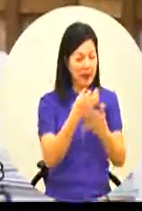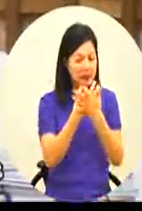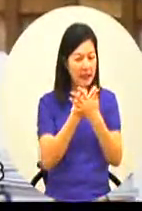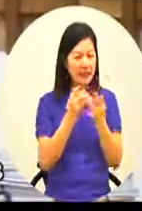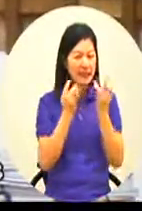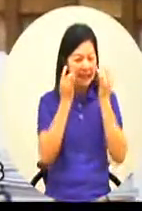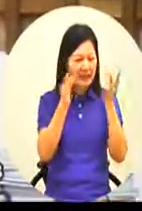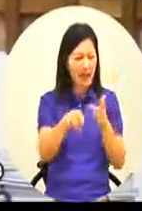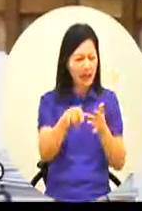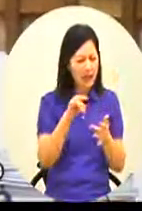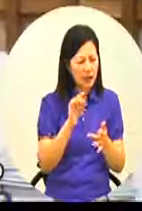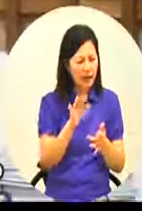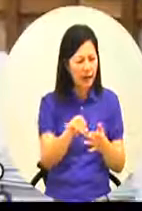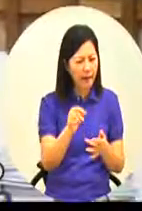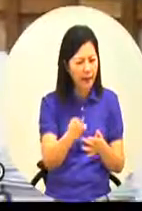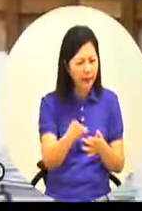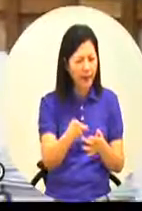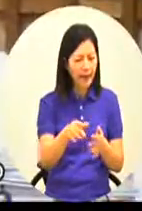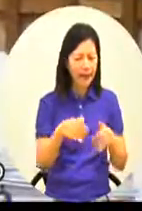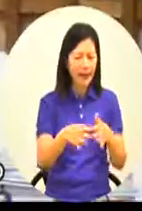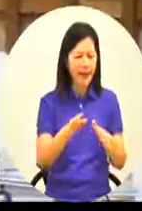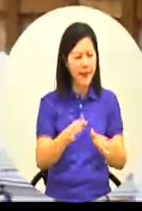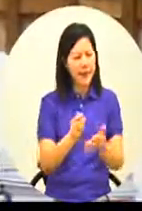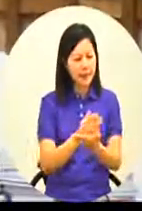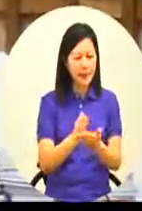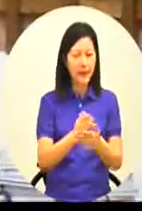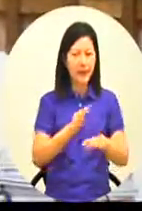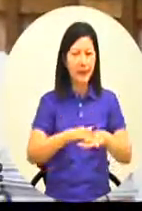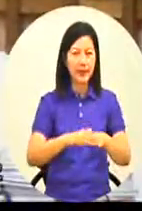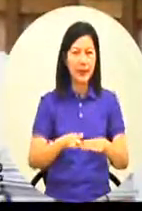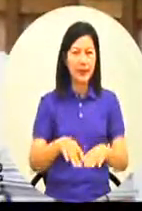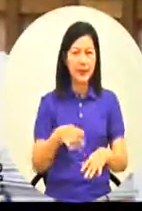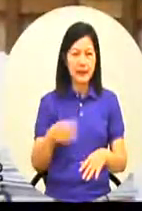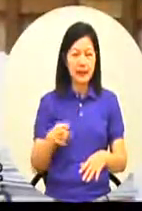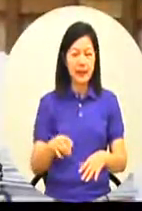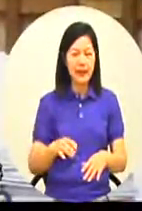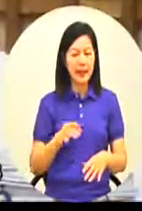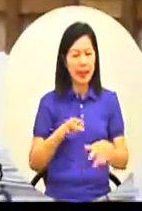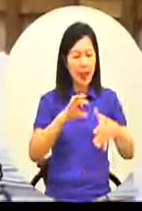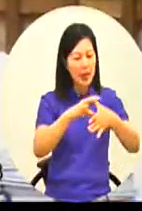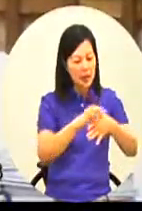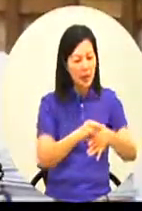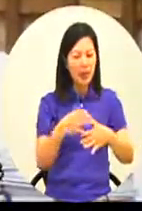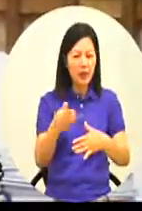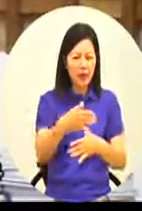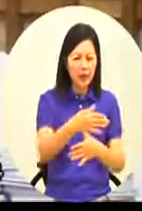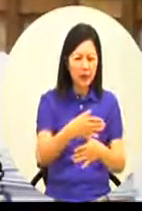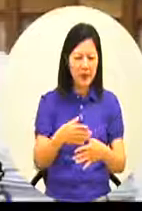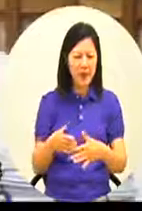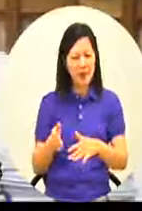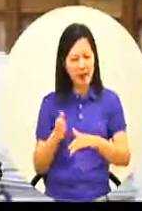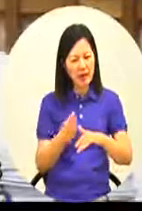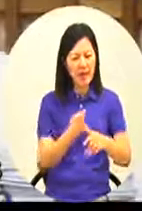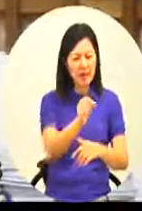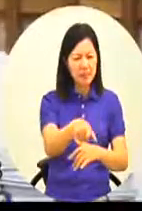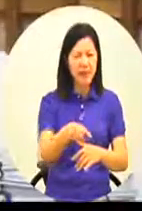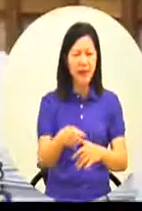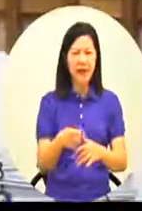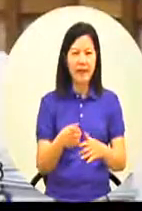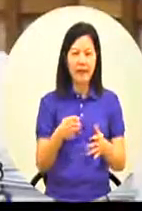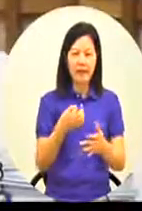卡。本来鱼安尼三斤啊，你用用甲切半斤，伊就甲切五两啦。所以这个经济面